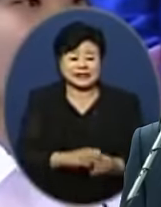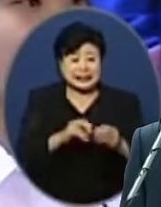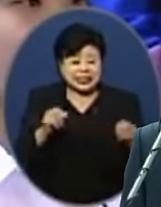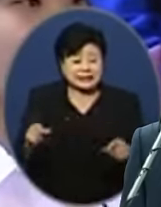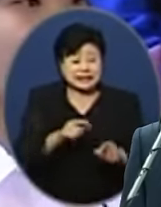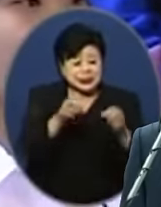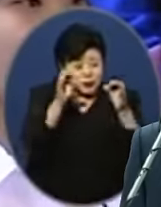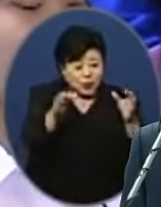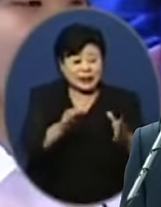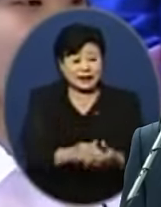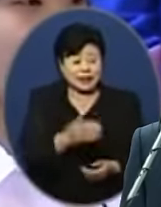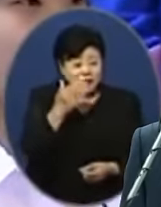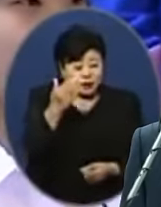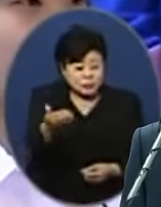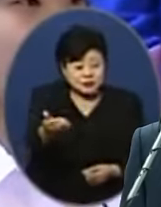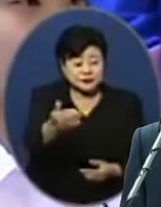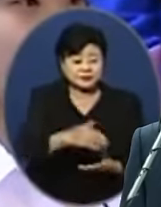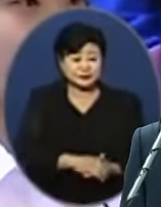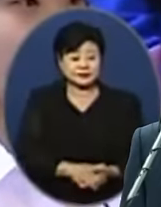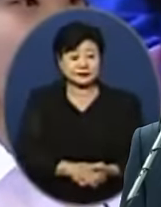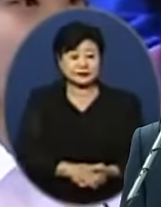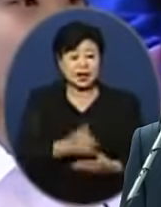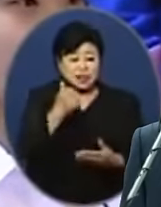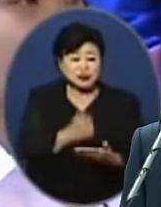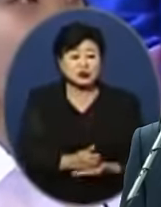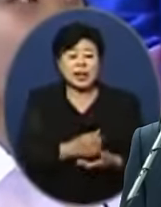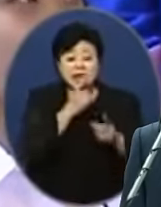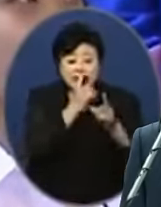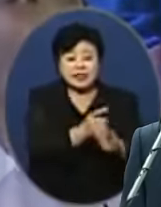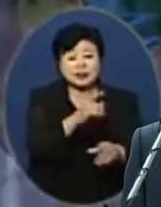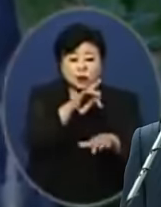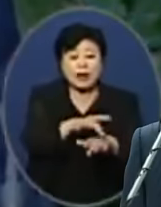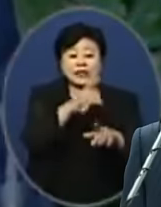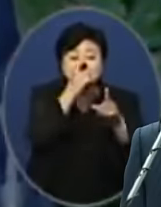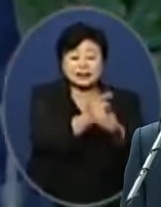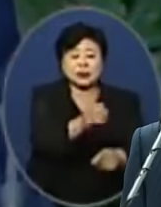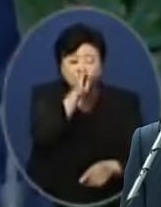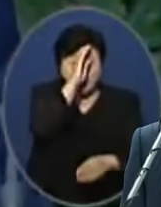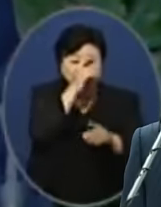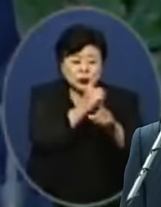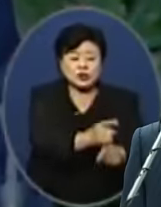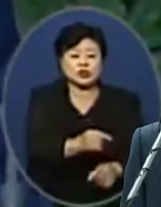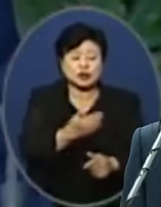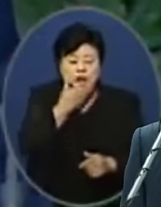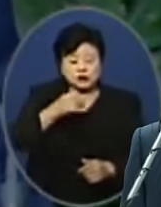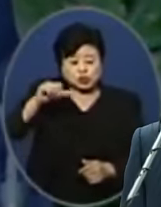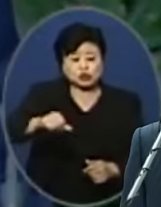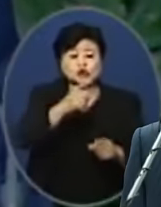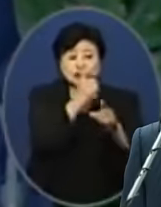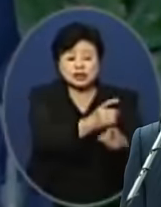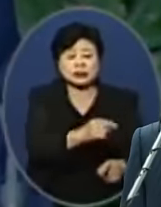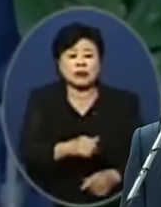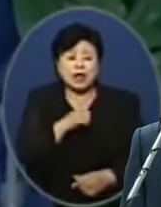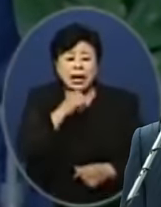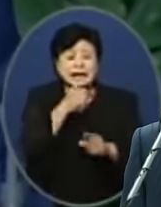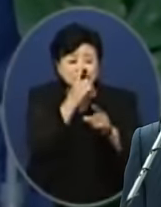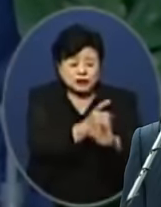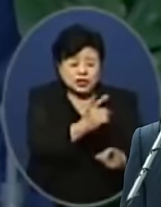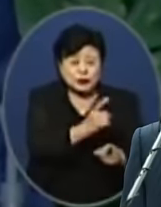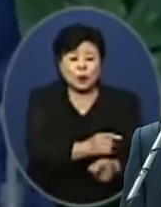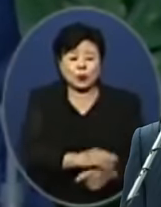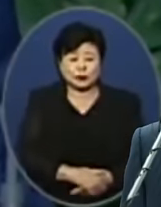땅에 사는 동안에 여러분이 죄를 이기고 마귀를 이기고 병도 이기고 저주도 이기고 가난도 이기고